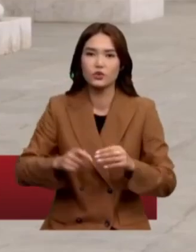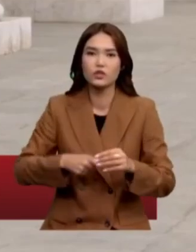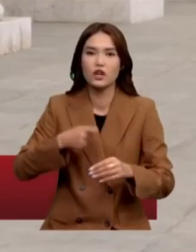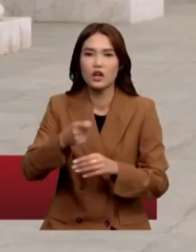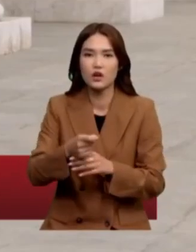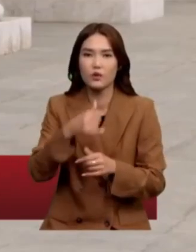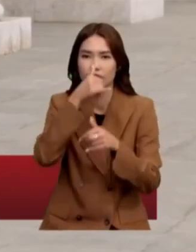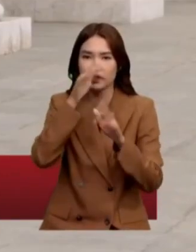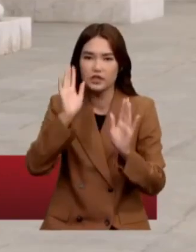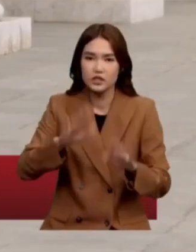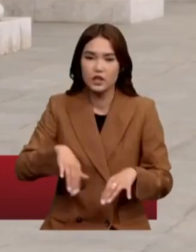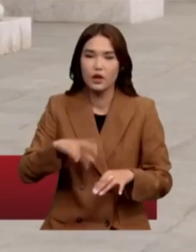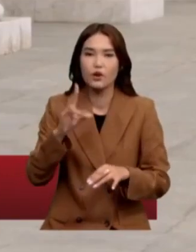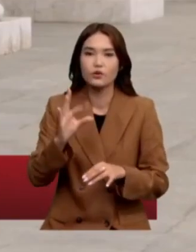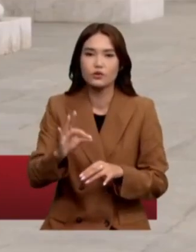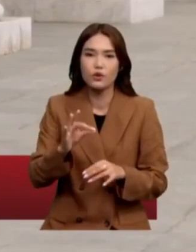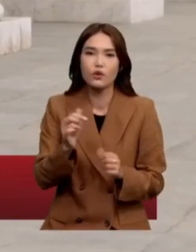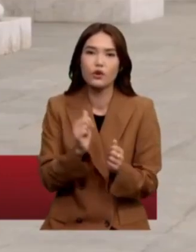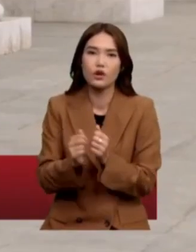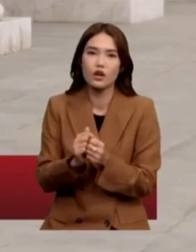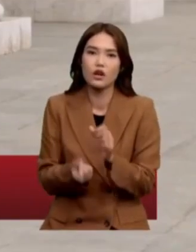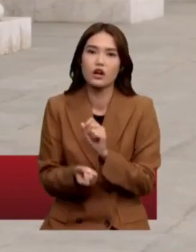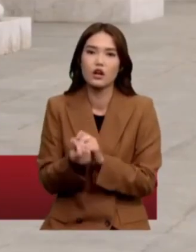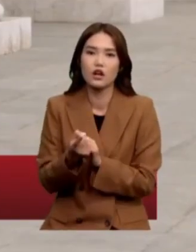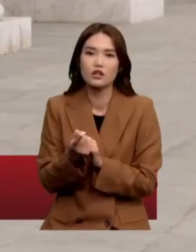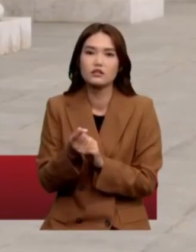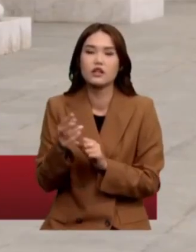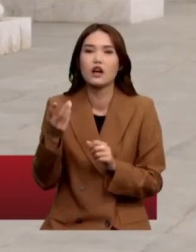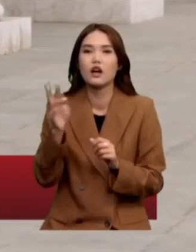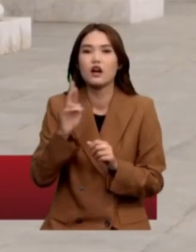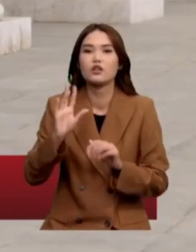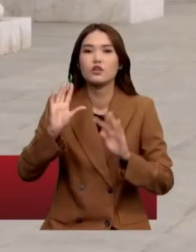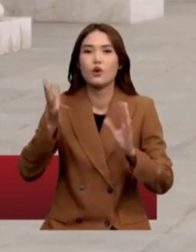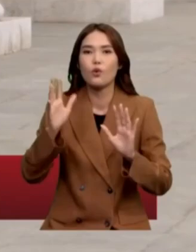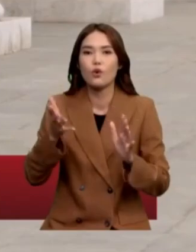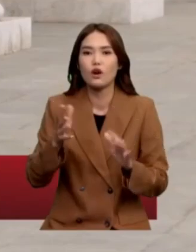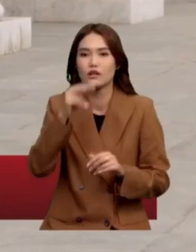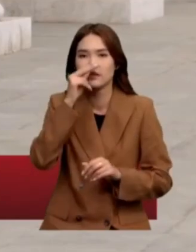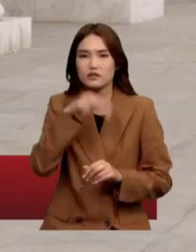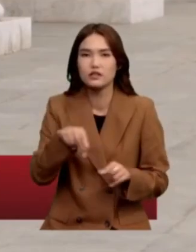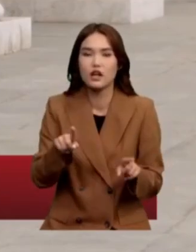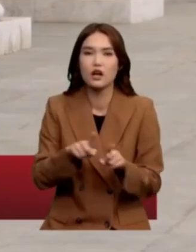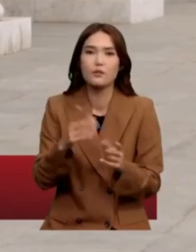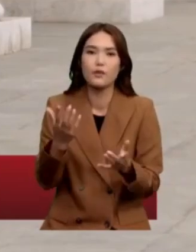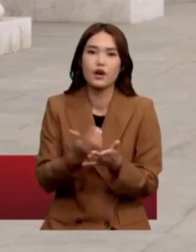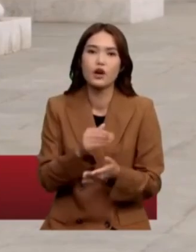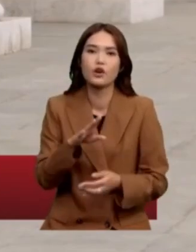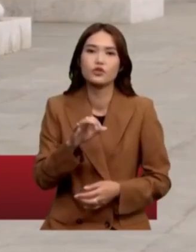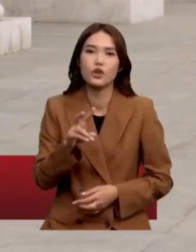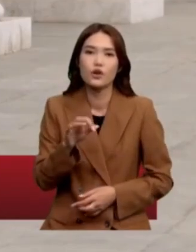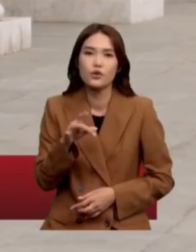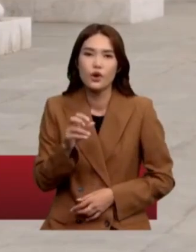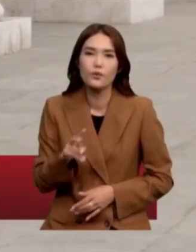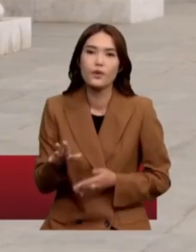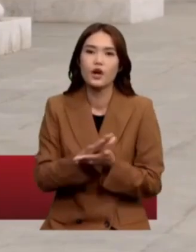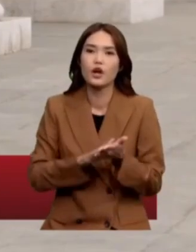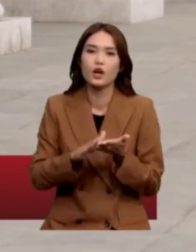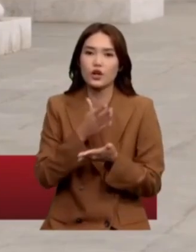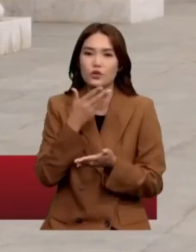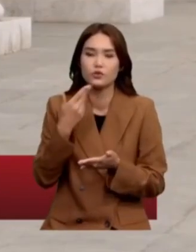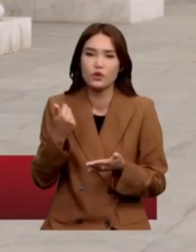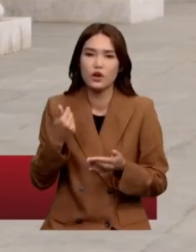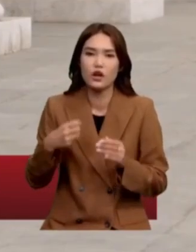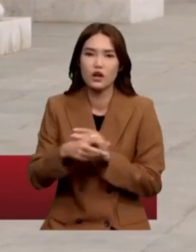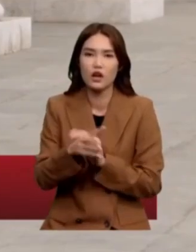шыға алмайды. Бірақ шен таққан әскерилер қаңтар оқиғасына кінәлі деп танылған Күдебаевтың еш кедергісіз қалай қашып